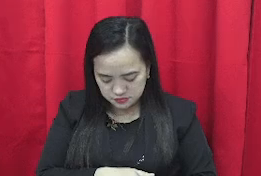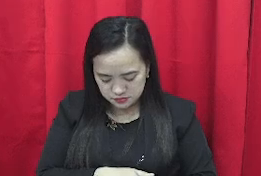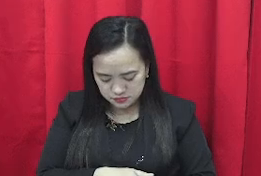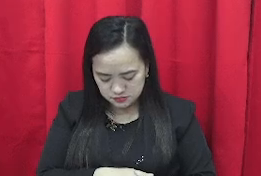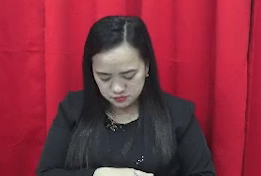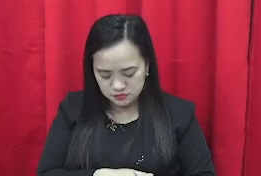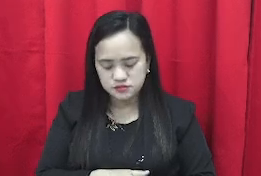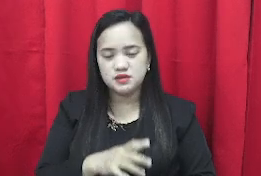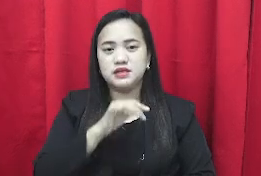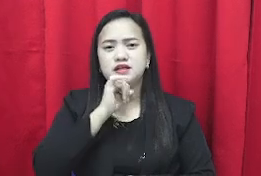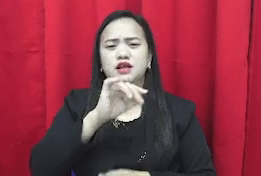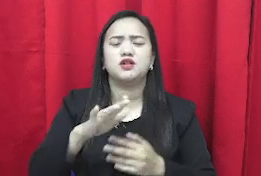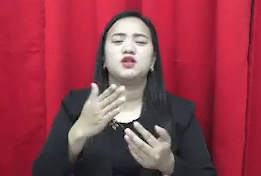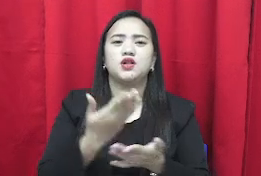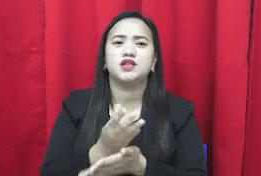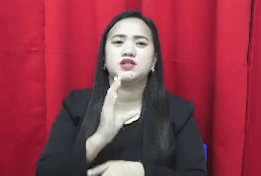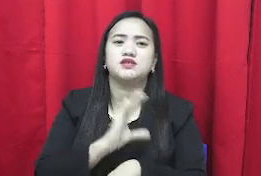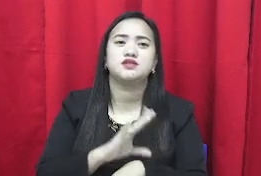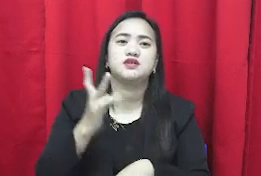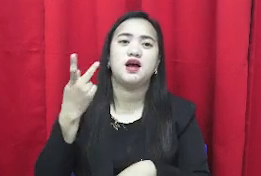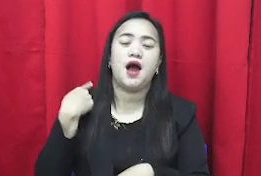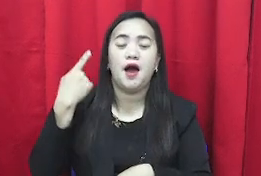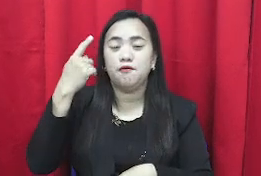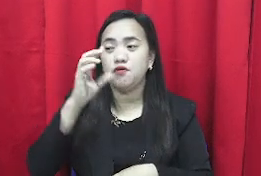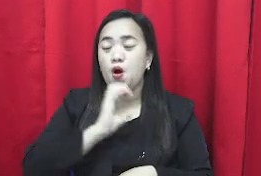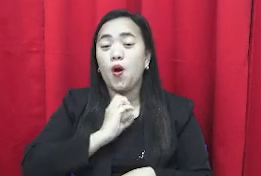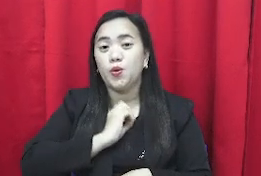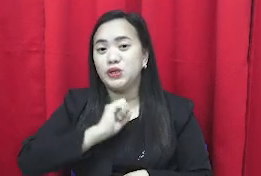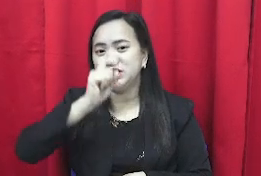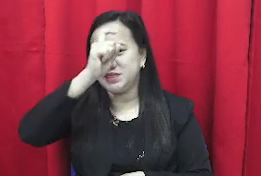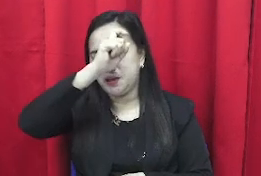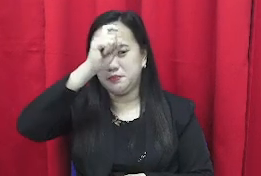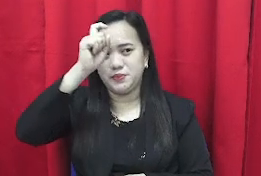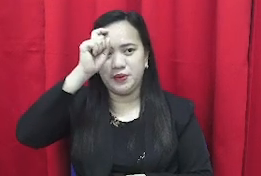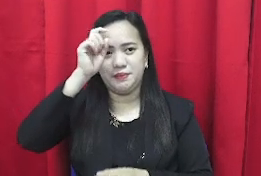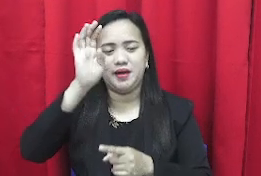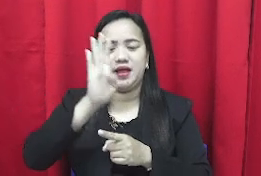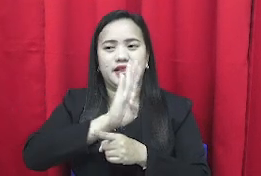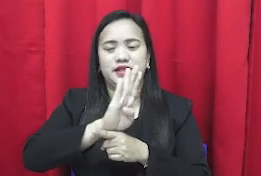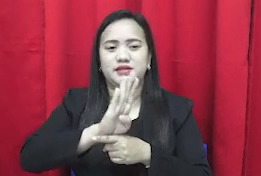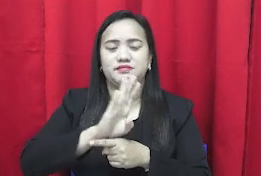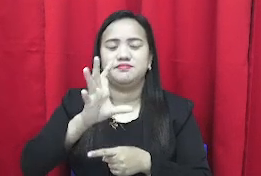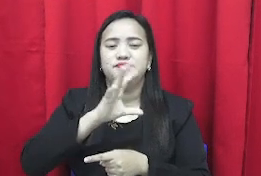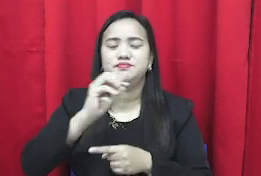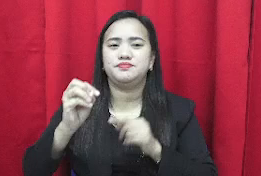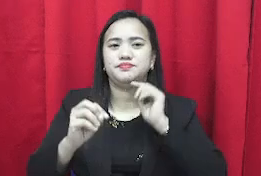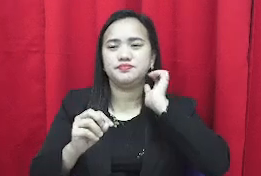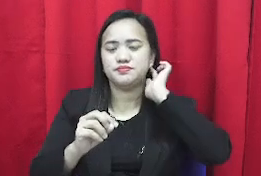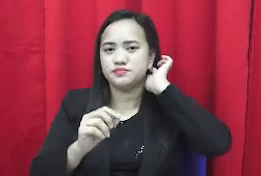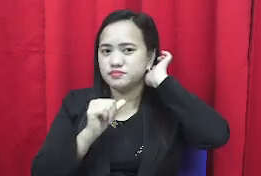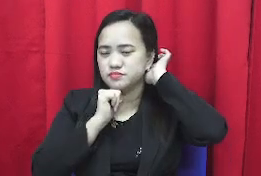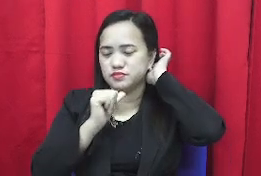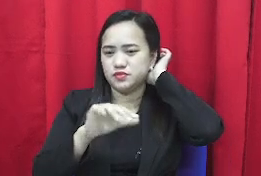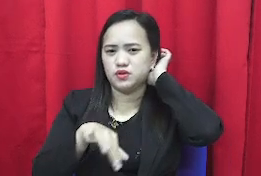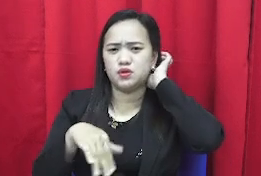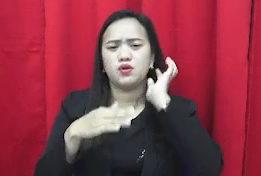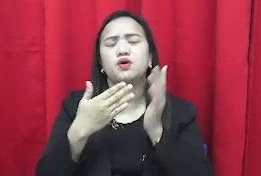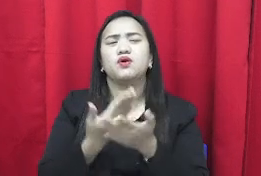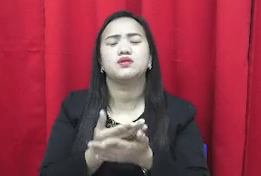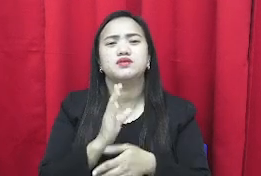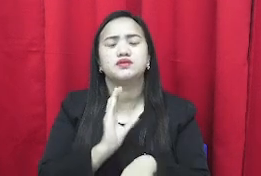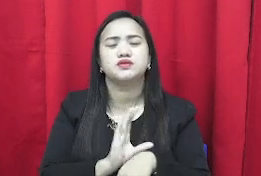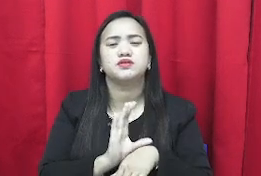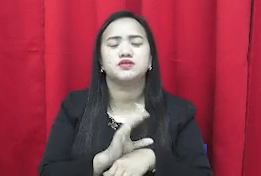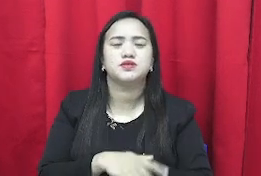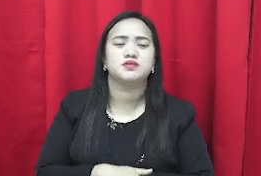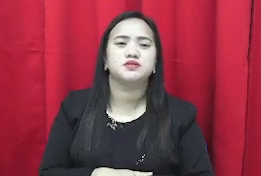po lahat ng church ay nagkakandakuba balikatan Yeah at hindi hindi lamang hindi lahat ng church ay